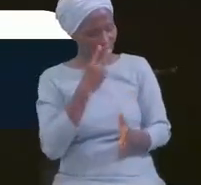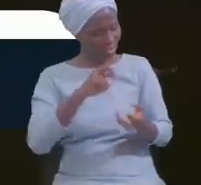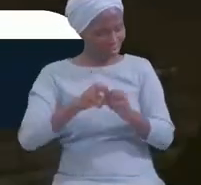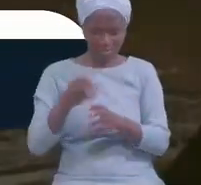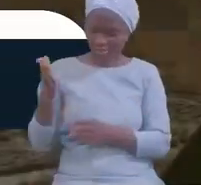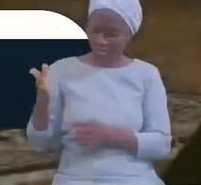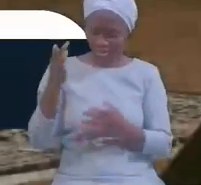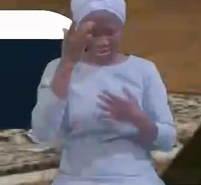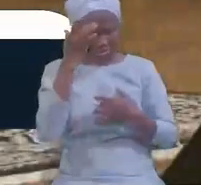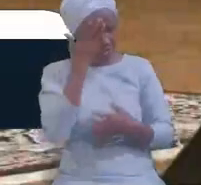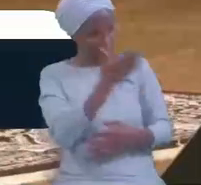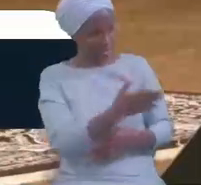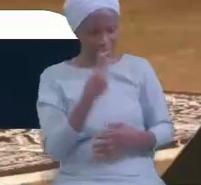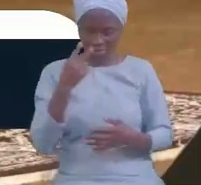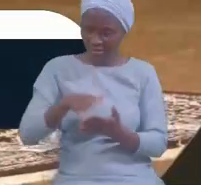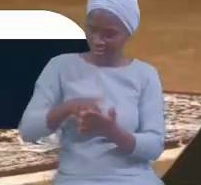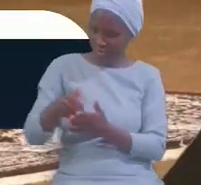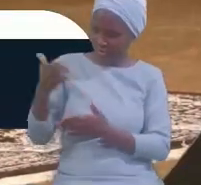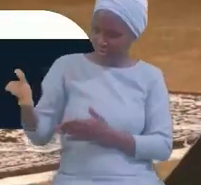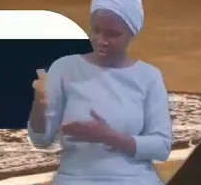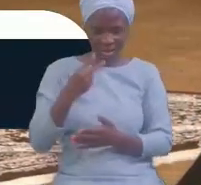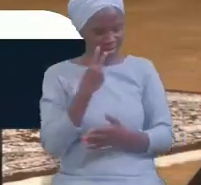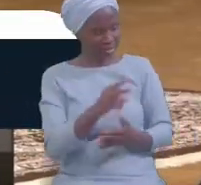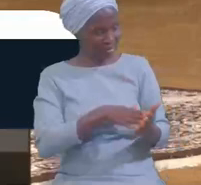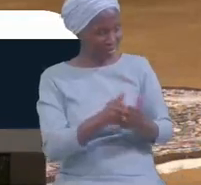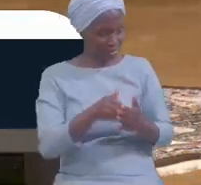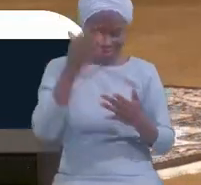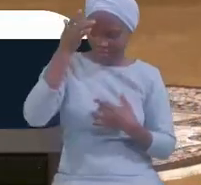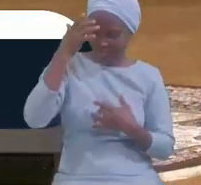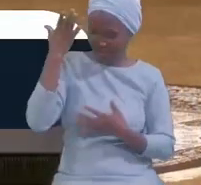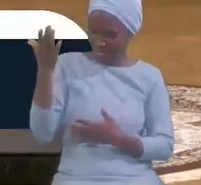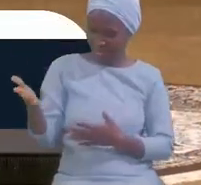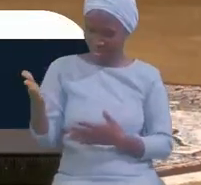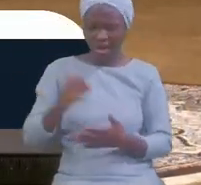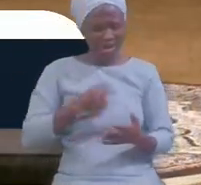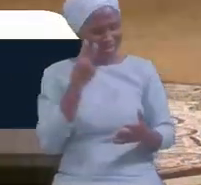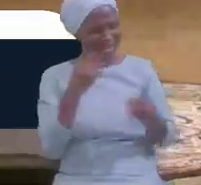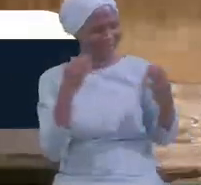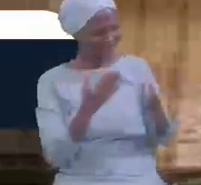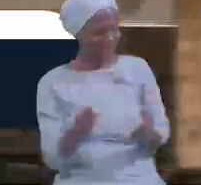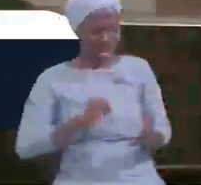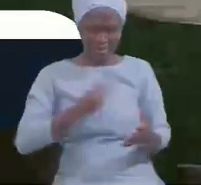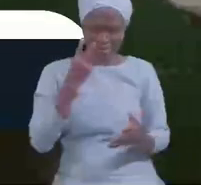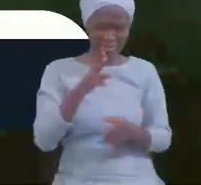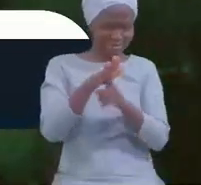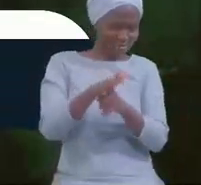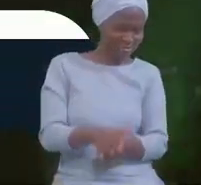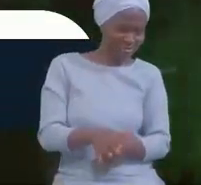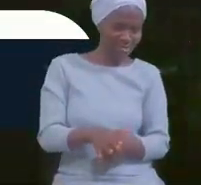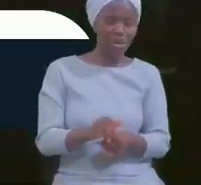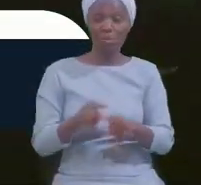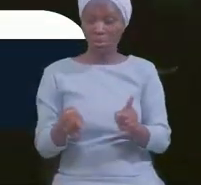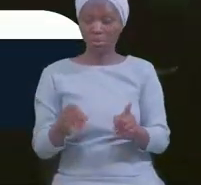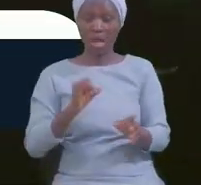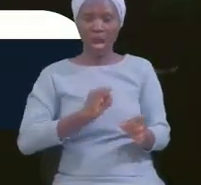là-bas, l'infirmité là-bas, je vois la faiblesse là-bas, je vois ceci, cela, je vois la pression, mais je viens à